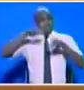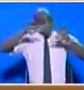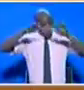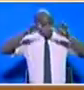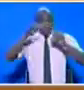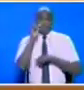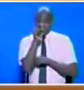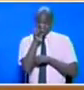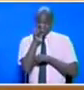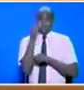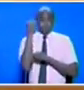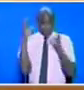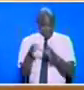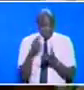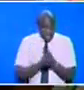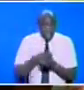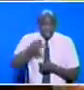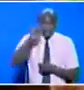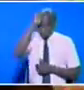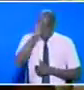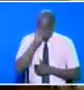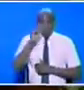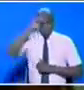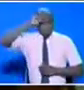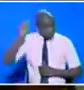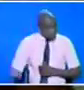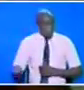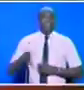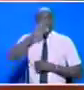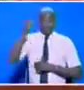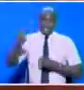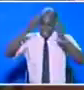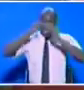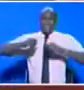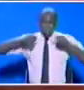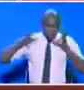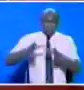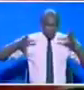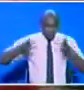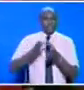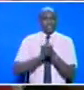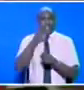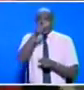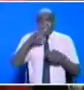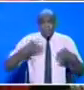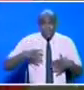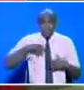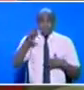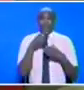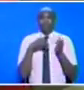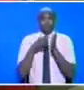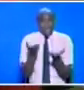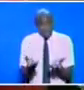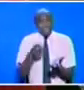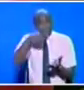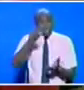CCM, walivuliwa kofia za chama hicho na kuvishwa kofia za chama cha Jubilee kwa lazima. Inaarifiwa kuwa jamaa hao walielekezwa